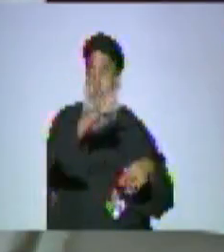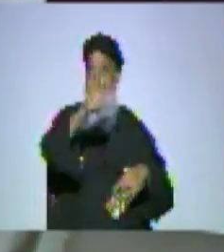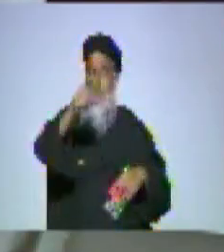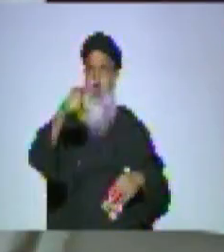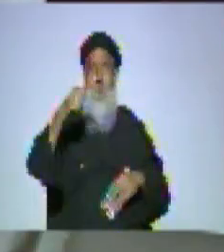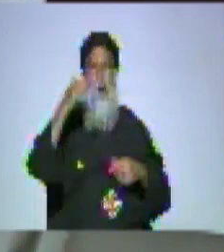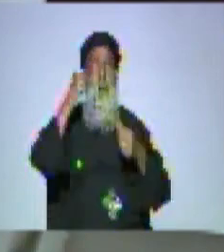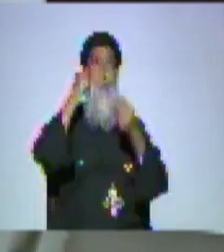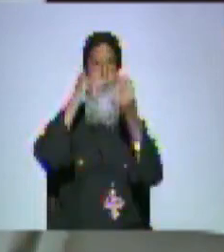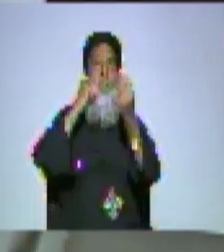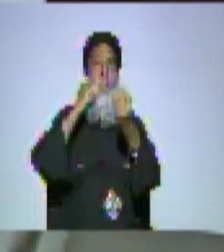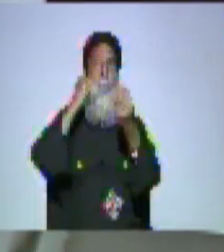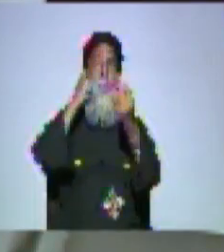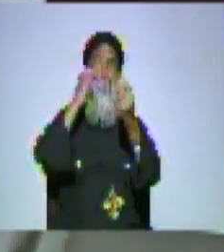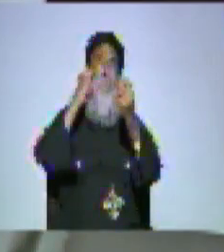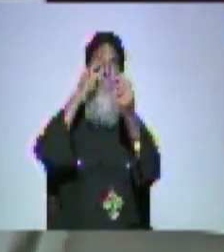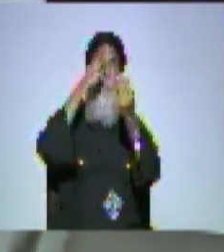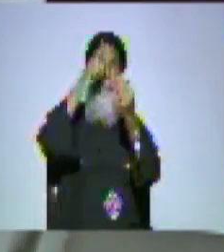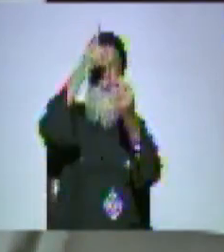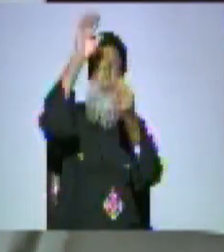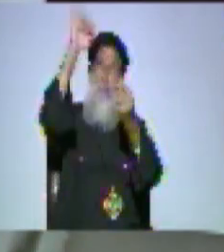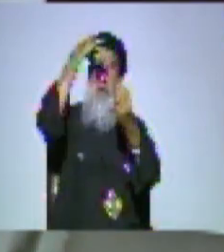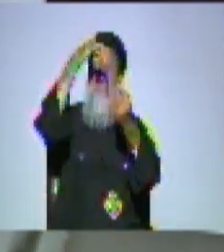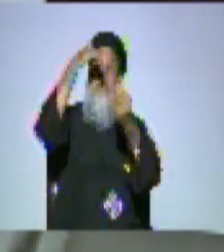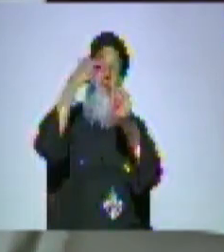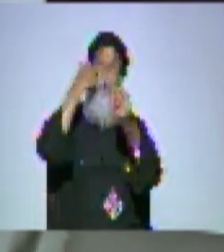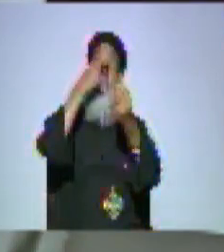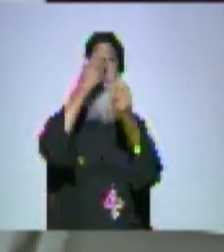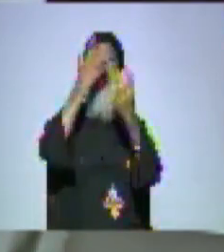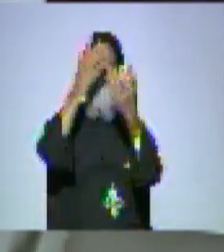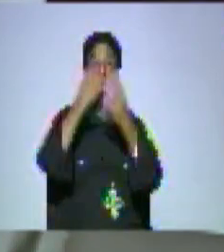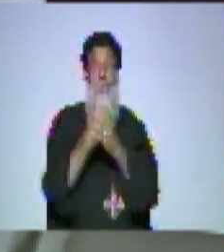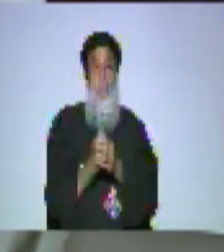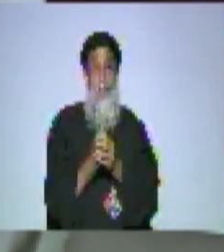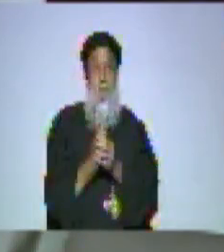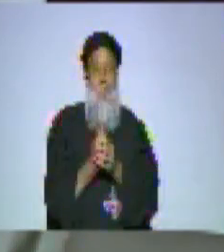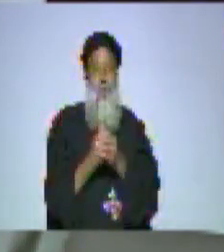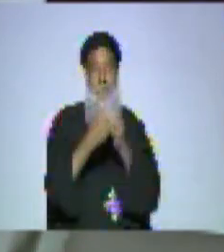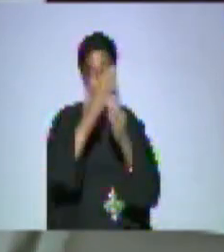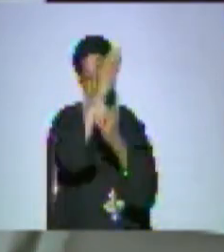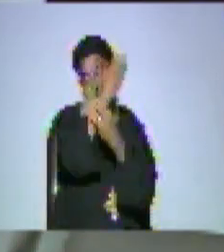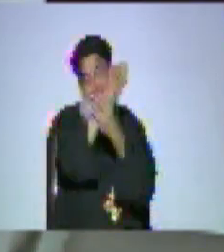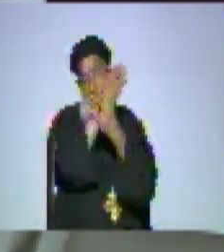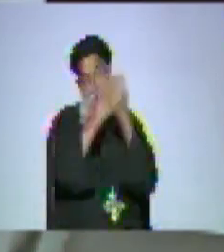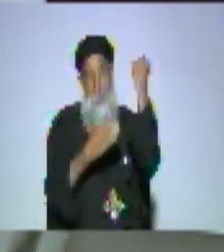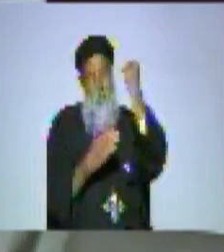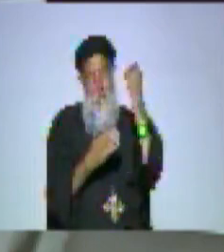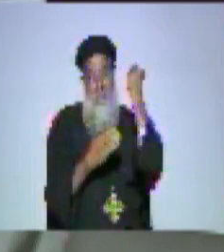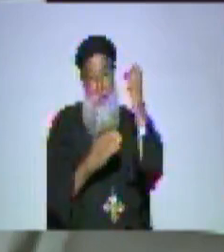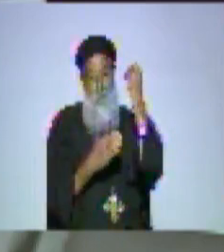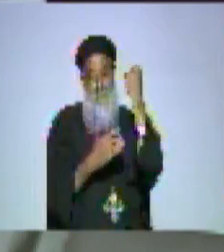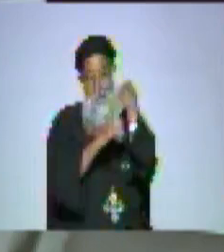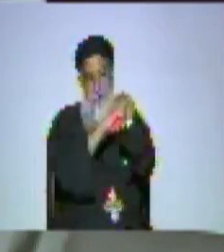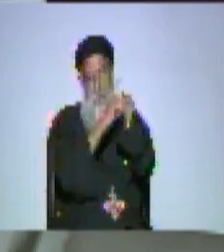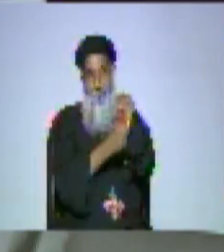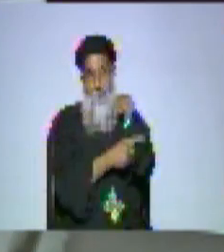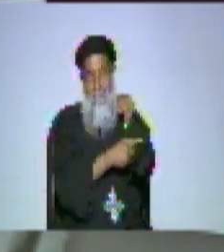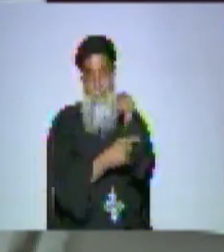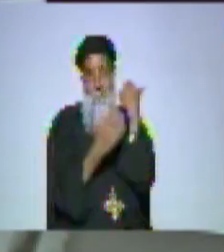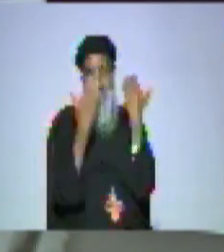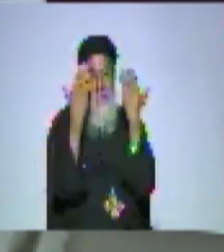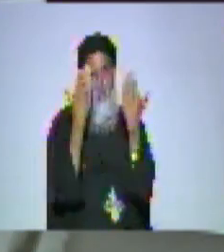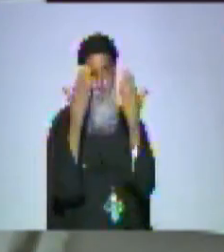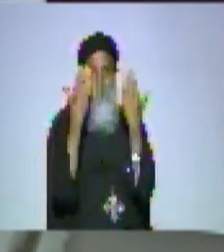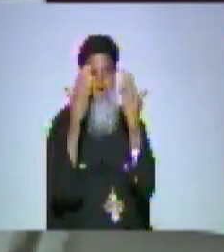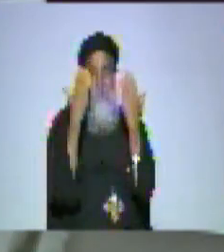تنتظر الله يعني الست اللي بتولد دي رجاها في ايه عماله تقول